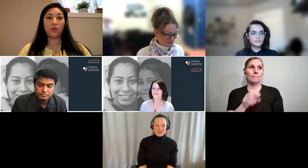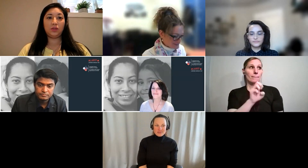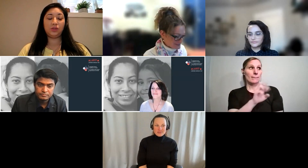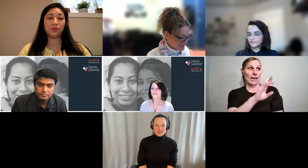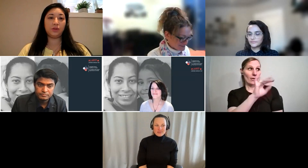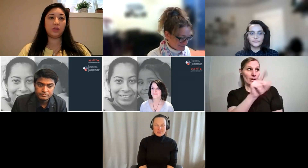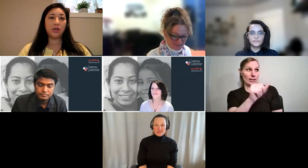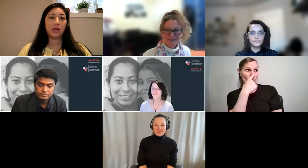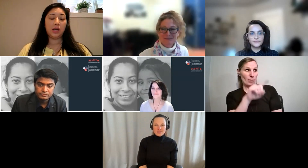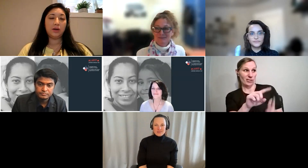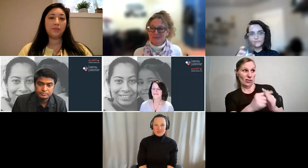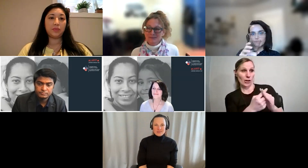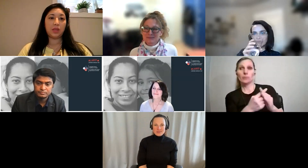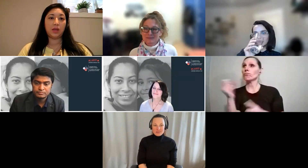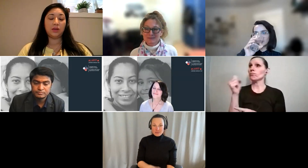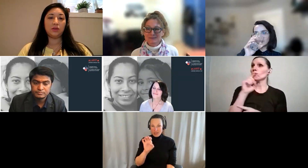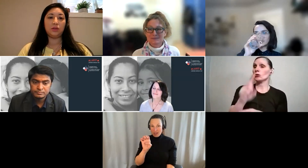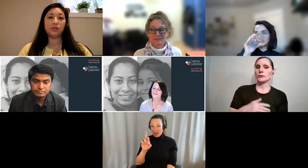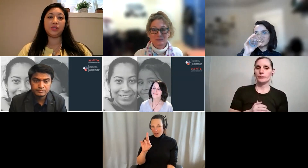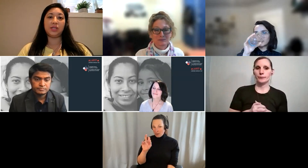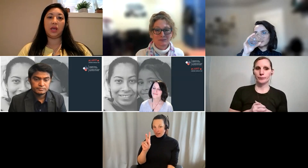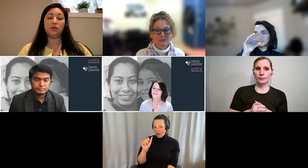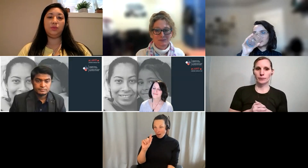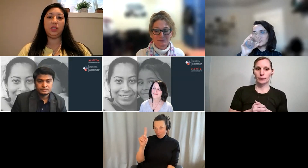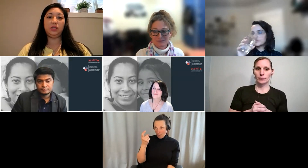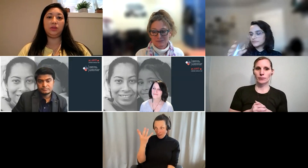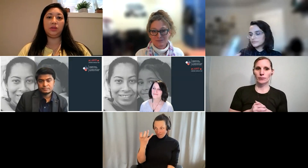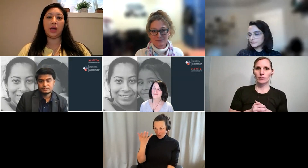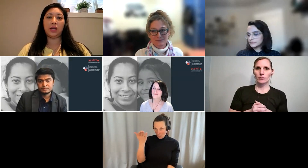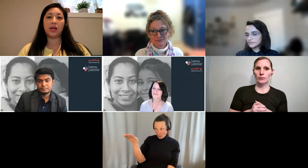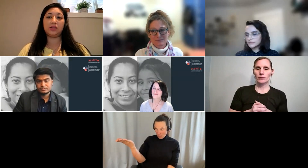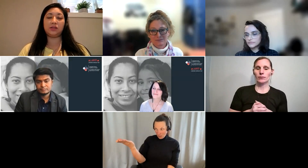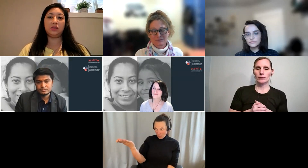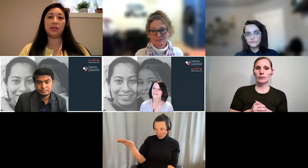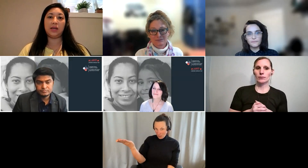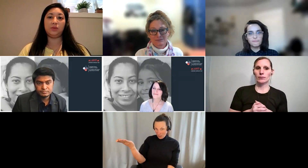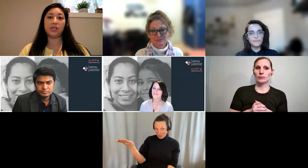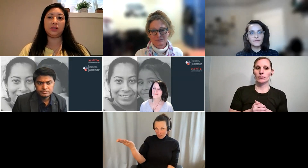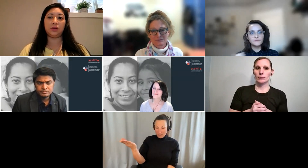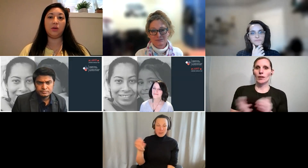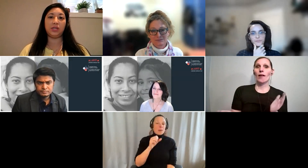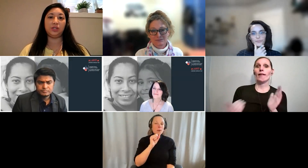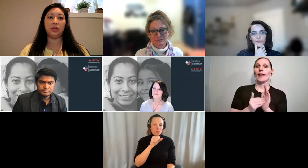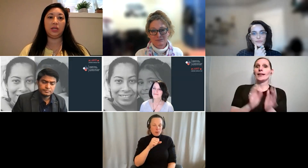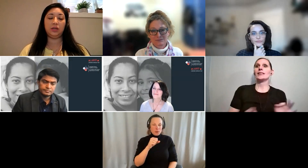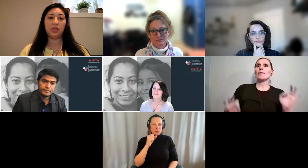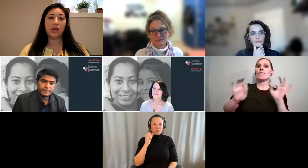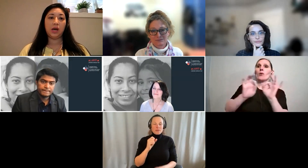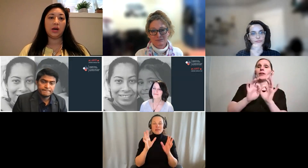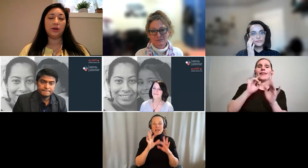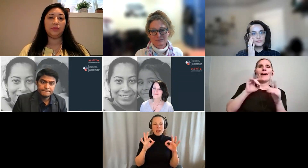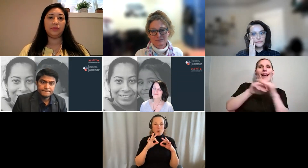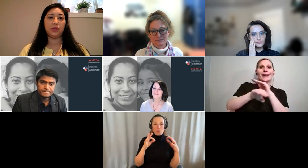Est-ce que tu veux, Erica, répondre? Oui, je crois qu'à grande échelle, on a besoin de regarder l'accès à la langue